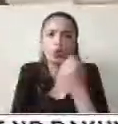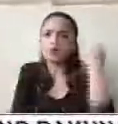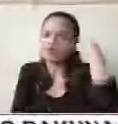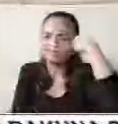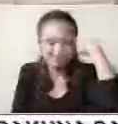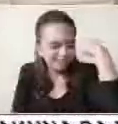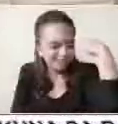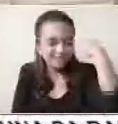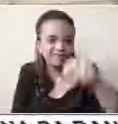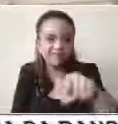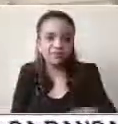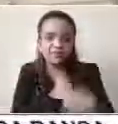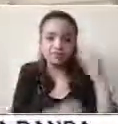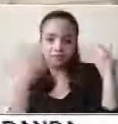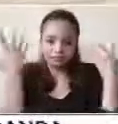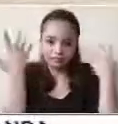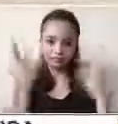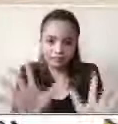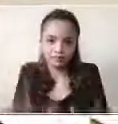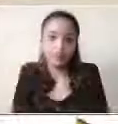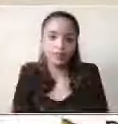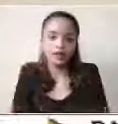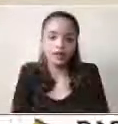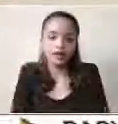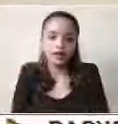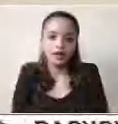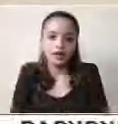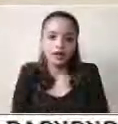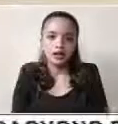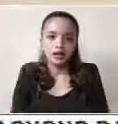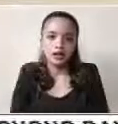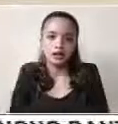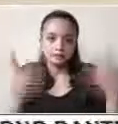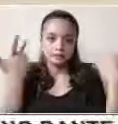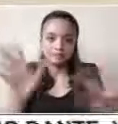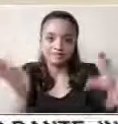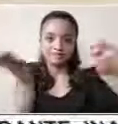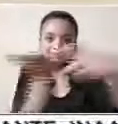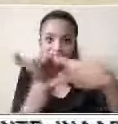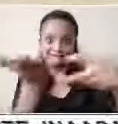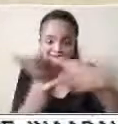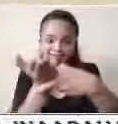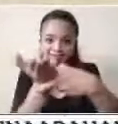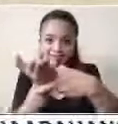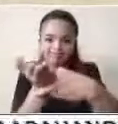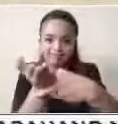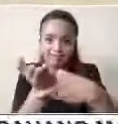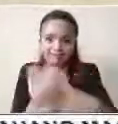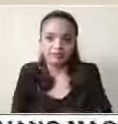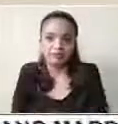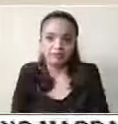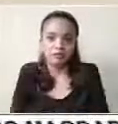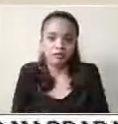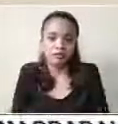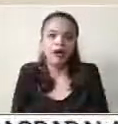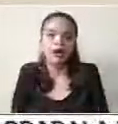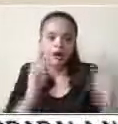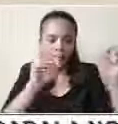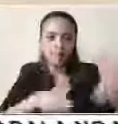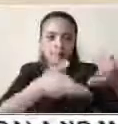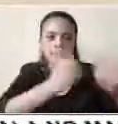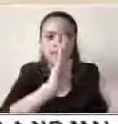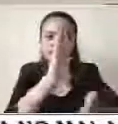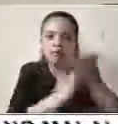67-2021 mula sa Office of the Court Administrator na inaprobahan ni Chief Justice Alexander Gesmundo. Layunin ito